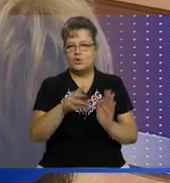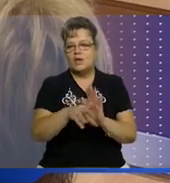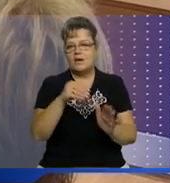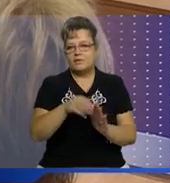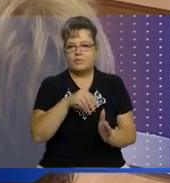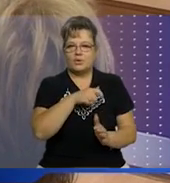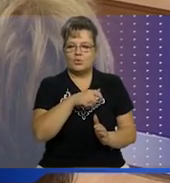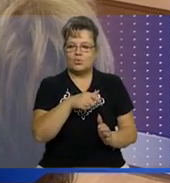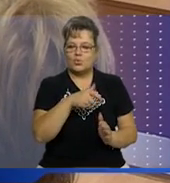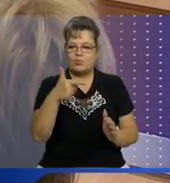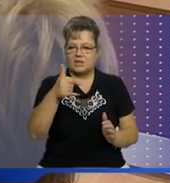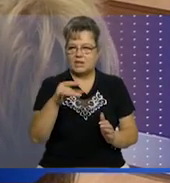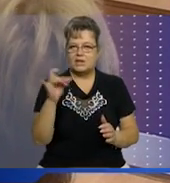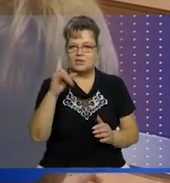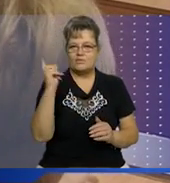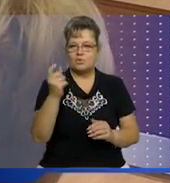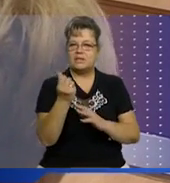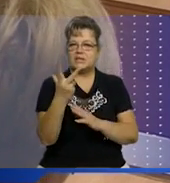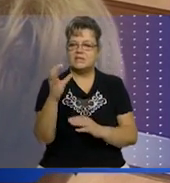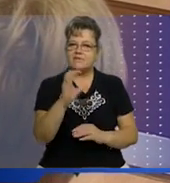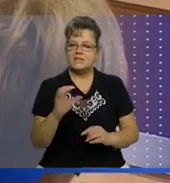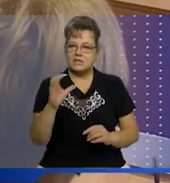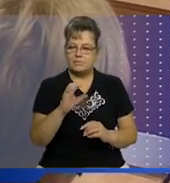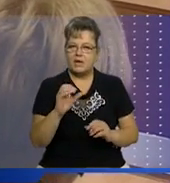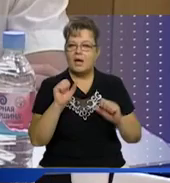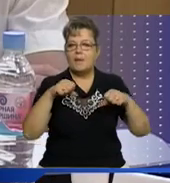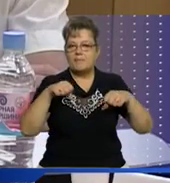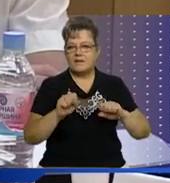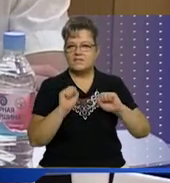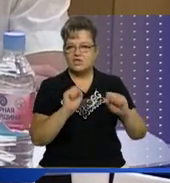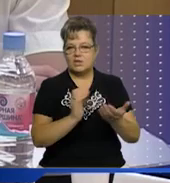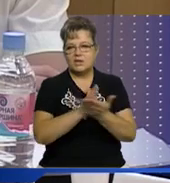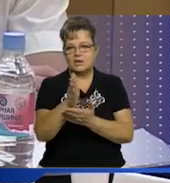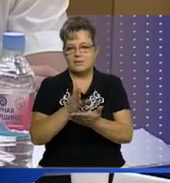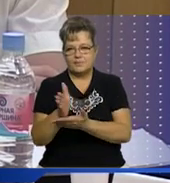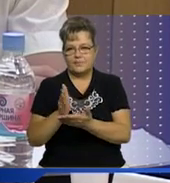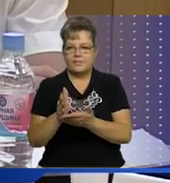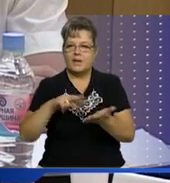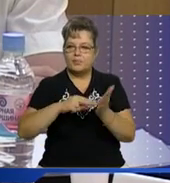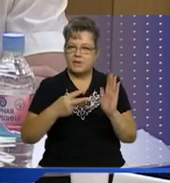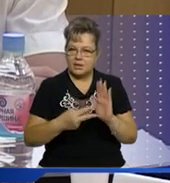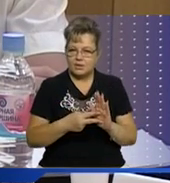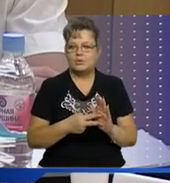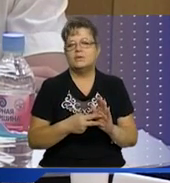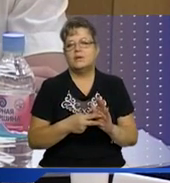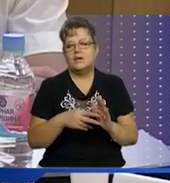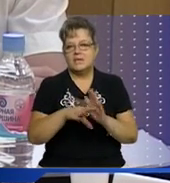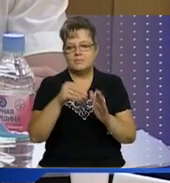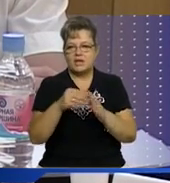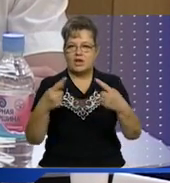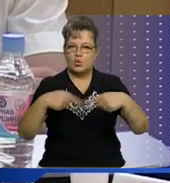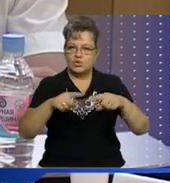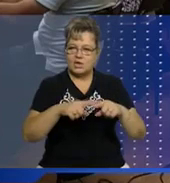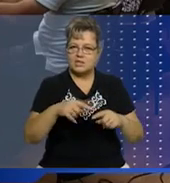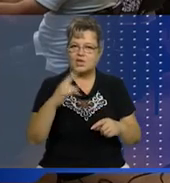правозащитниками совместную работу на выборах губернатора Ростовской области 13 сентября. Правозащитники планируют посетить максимально